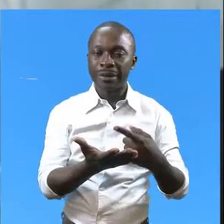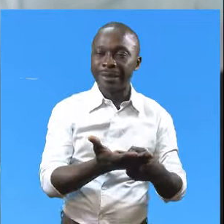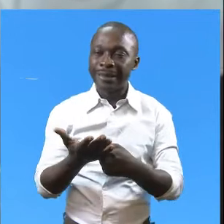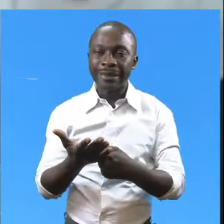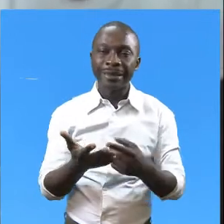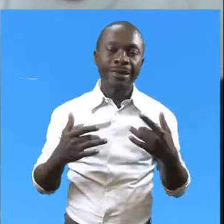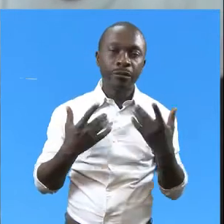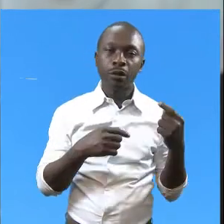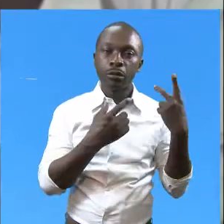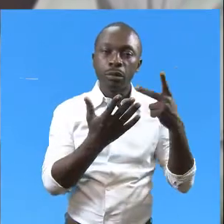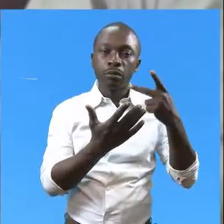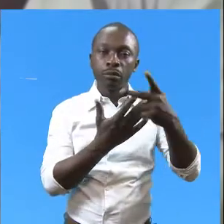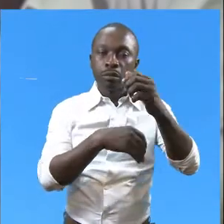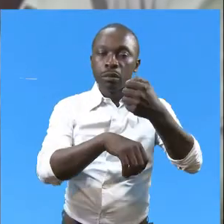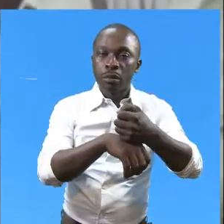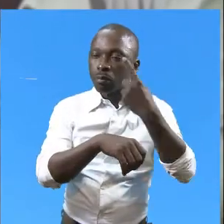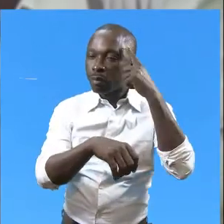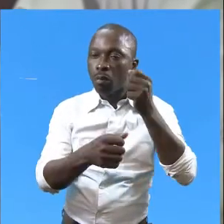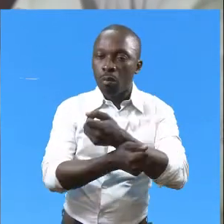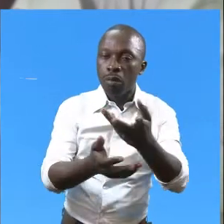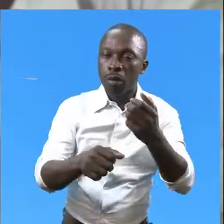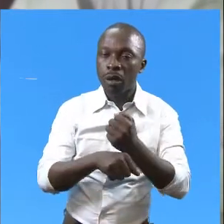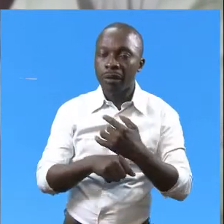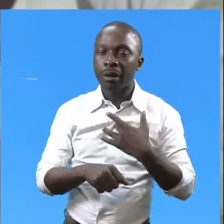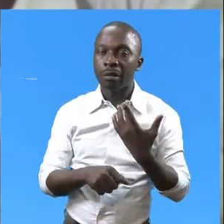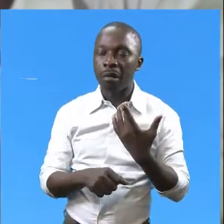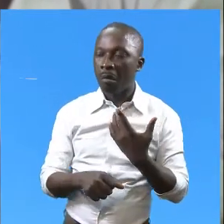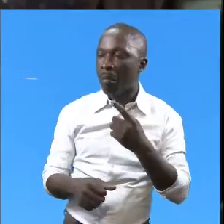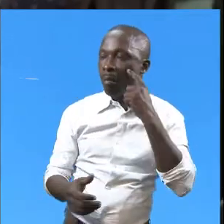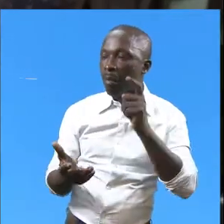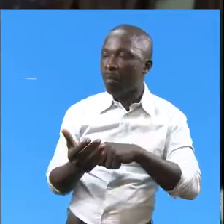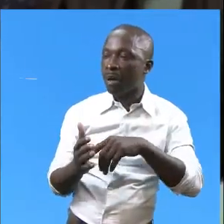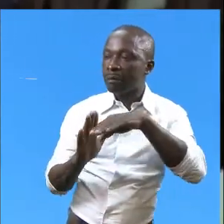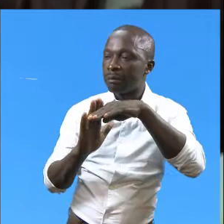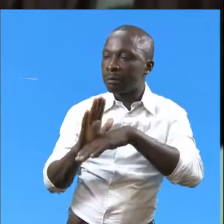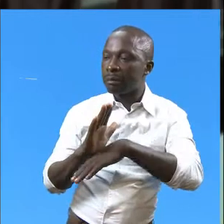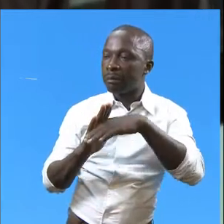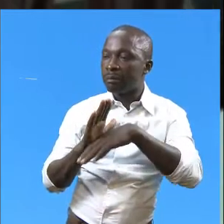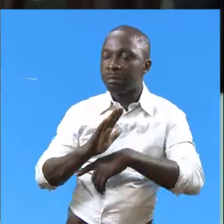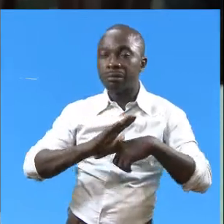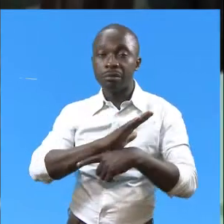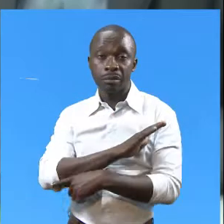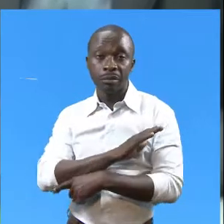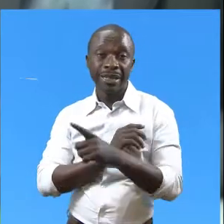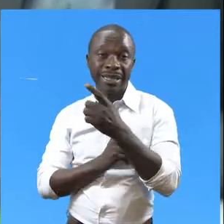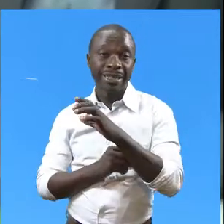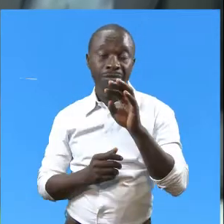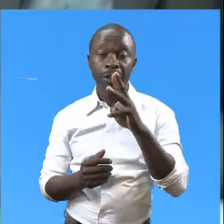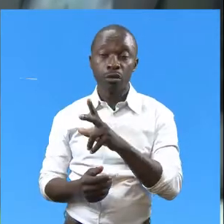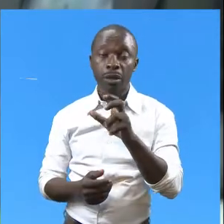par rapport aux estimations initiales qui étaient de 273 958 opportunités d'emploi et